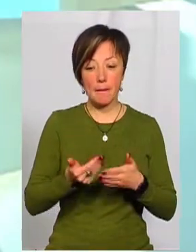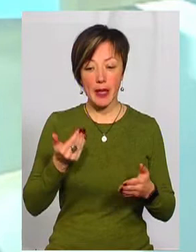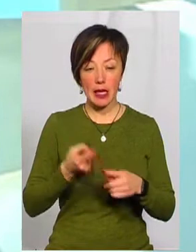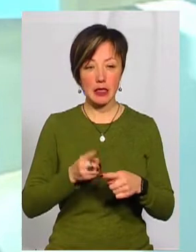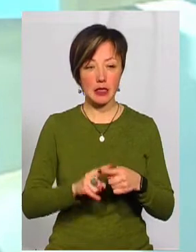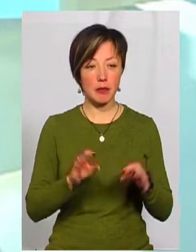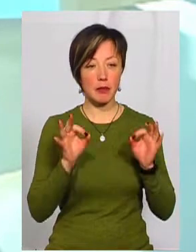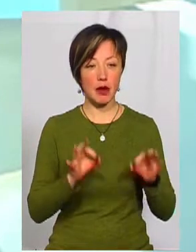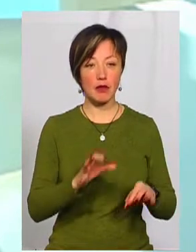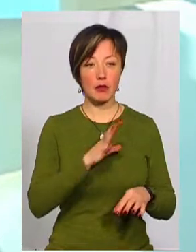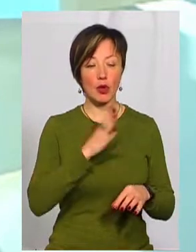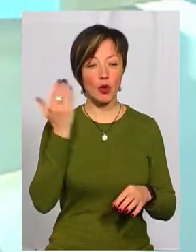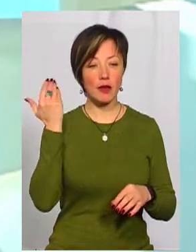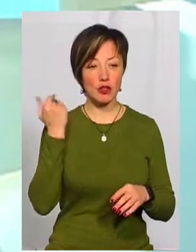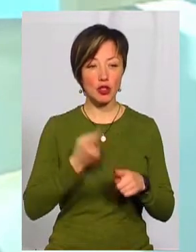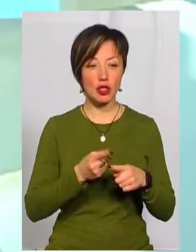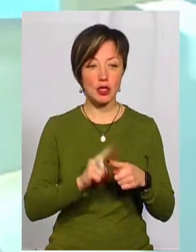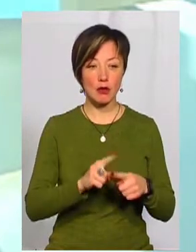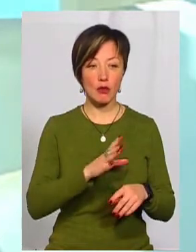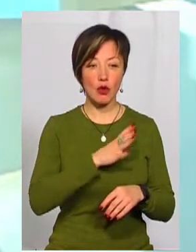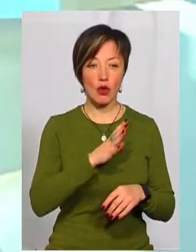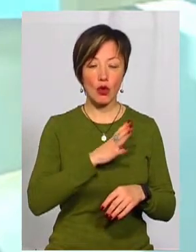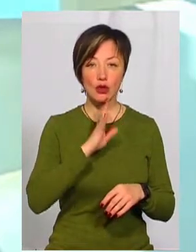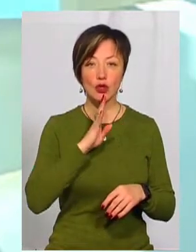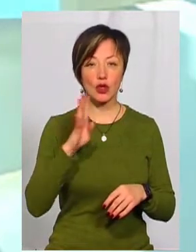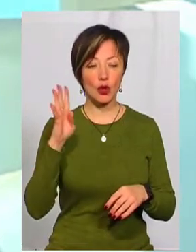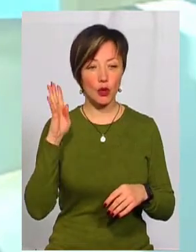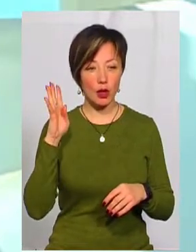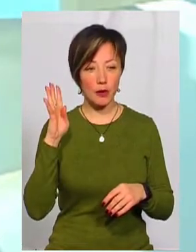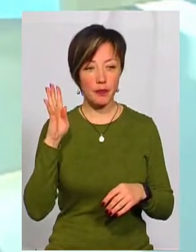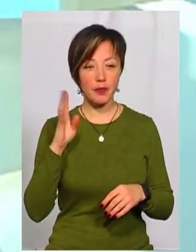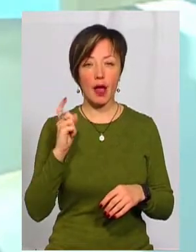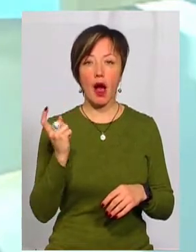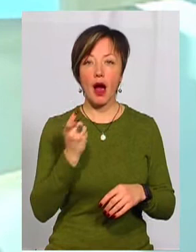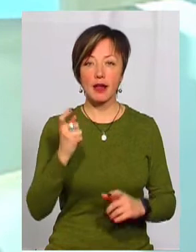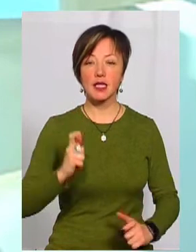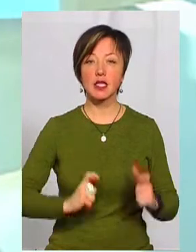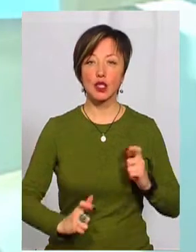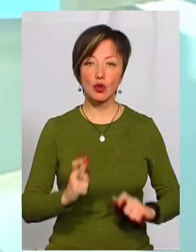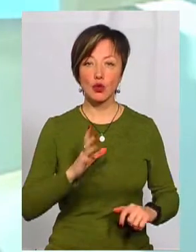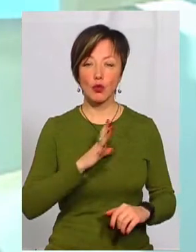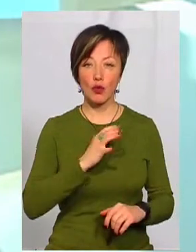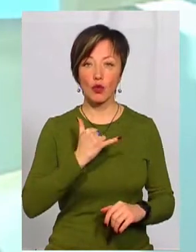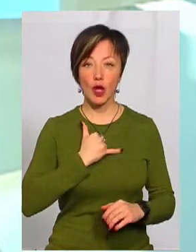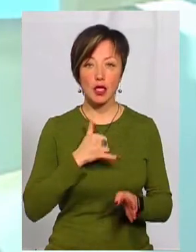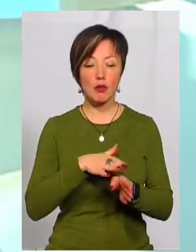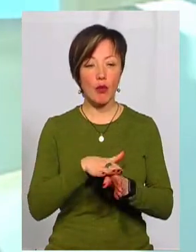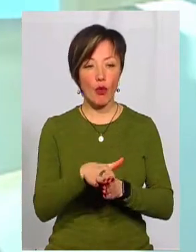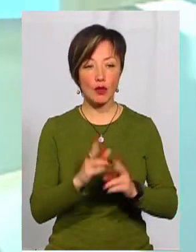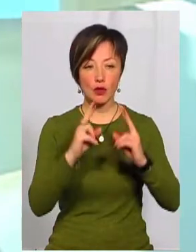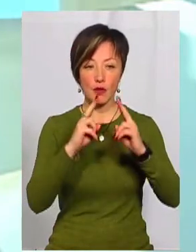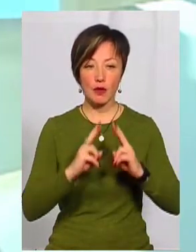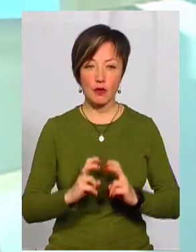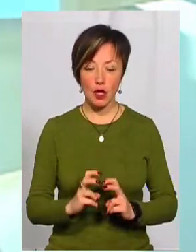правда, це було трошечки давніше, це було років 4 тому назад, Харківський інститут був у нас, він повністю